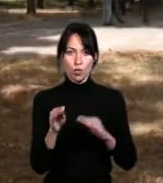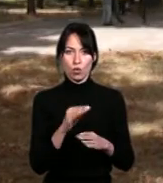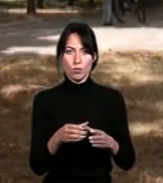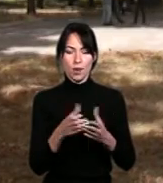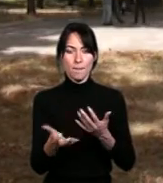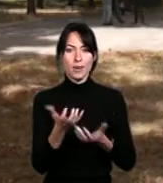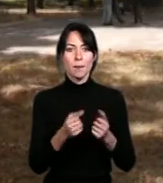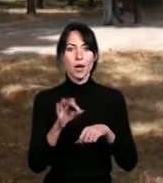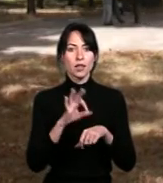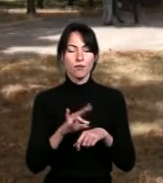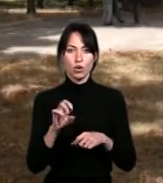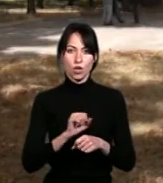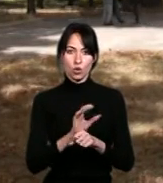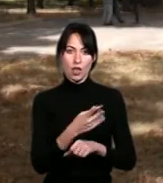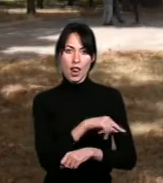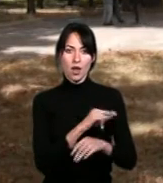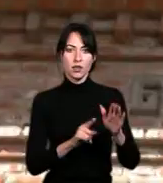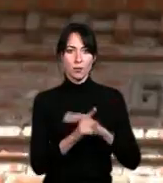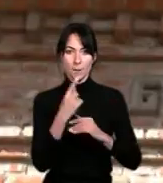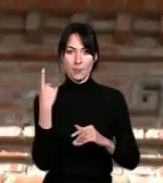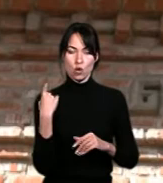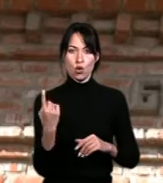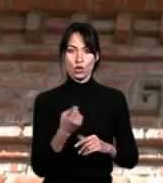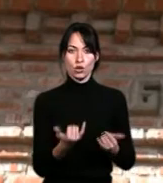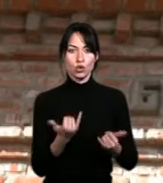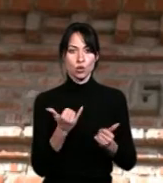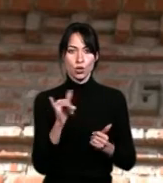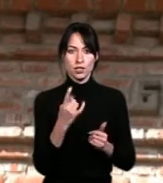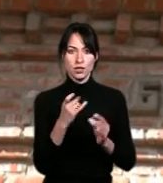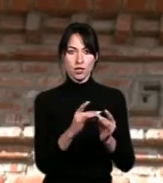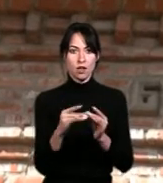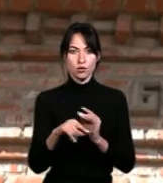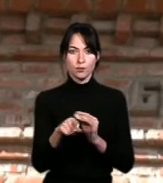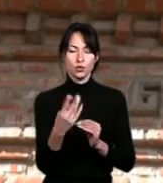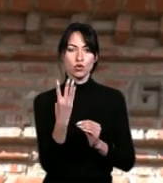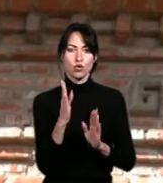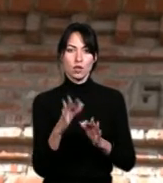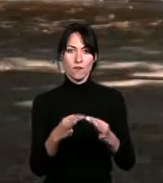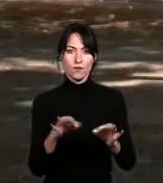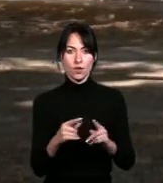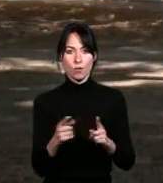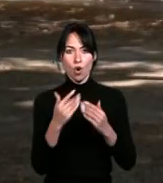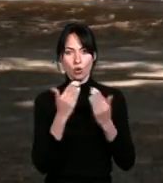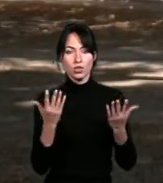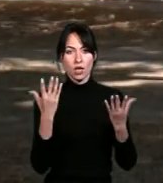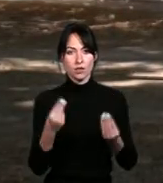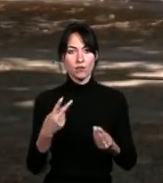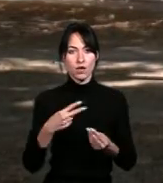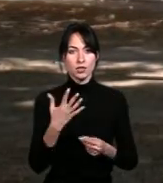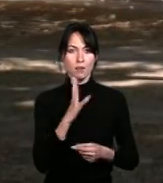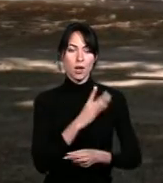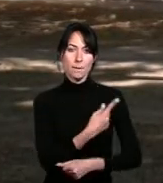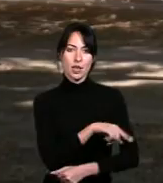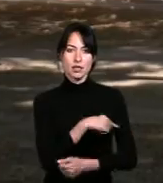Приймати хворих на коронавірус лікарня почала минулого тижня. Сьогодні зі 100 ліжок тут 4 вільних. Протягом останніх днів 25